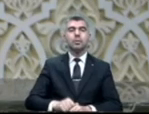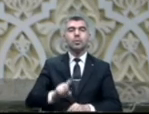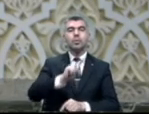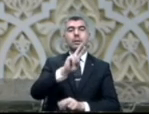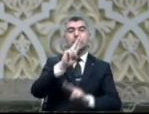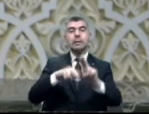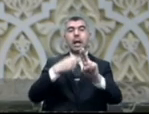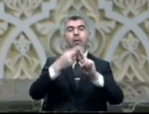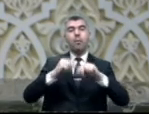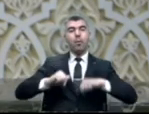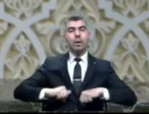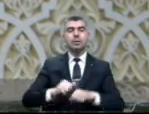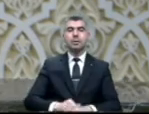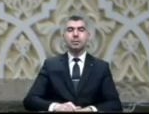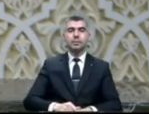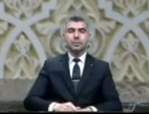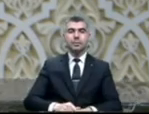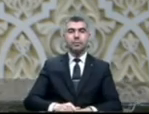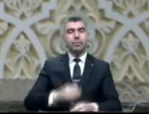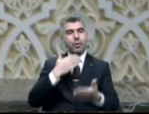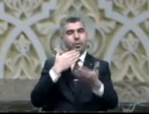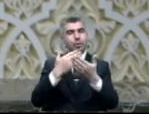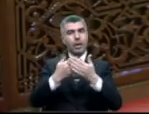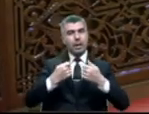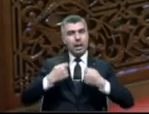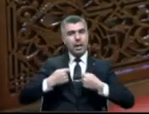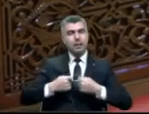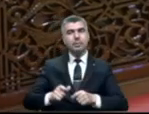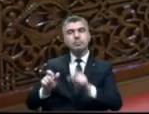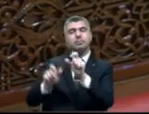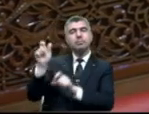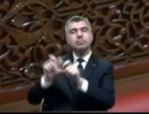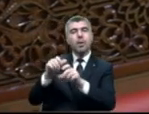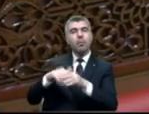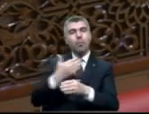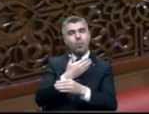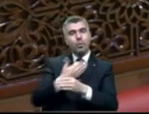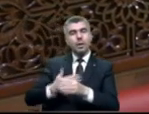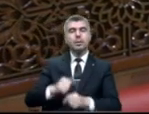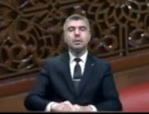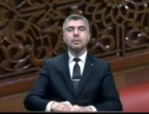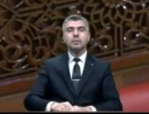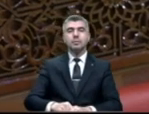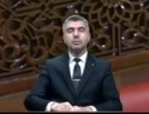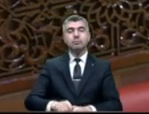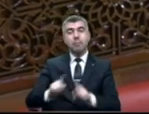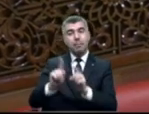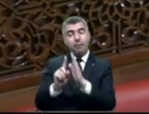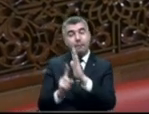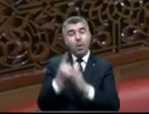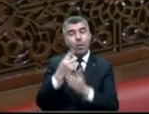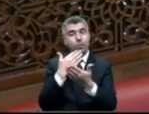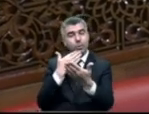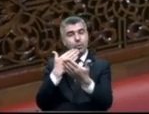رد السيدة الوزيرة المحترمة. تفضلي السيدة الوزيرة. شكرا السيد الرئيس المحترم والسيدات السادة المستشارين المحترمين. فأود في البداية